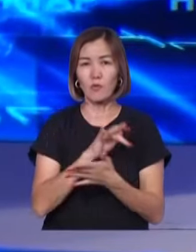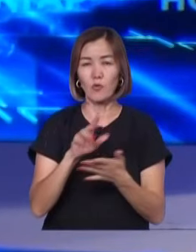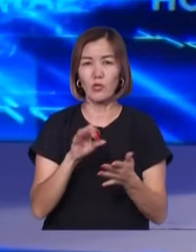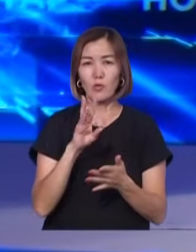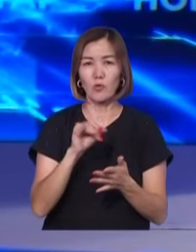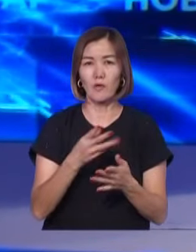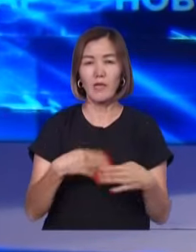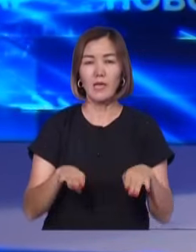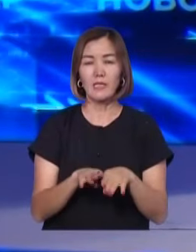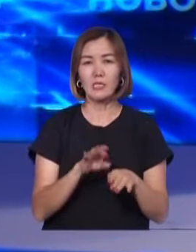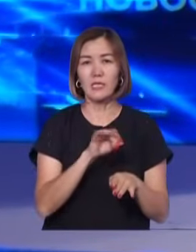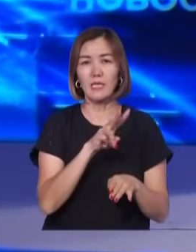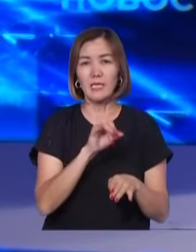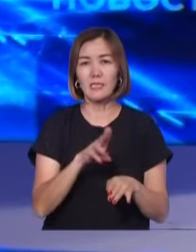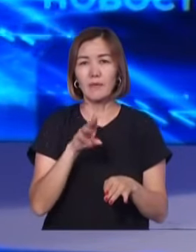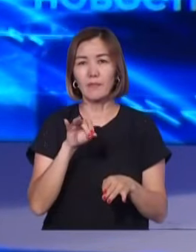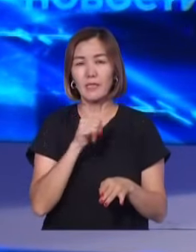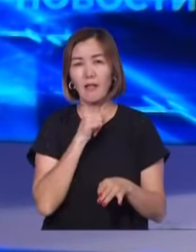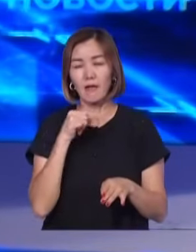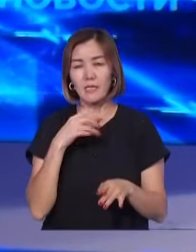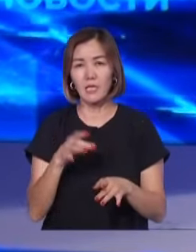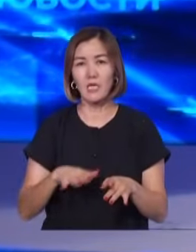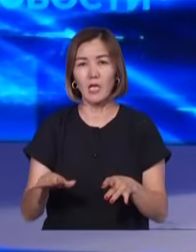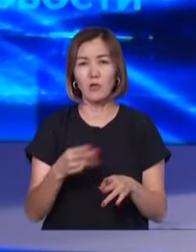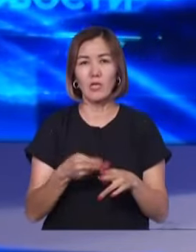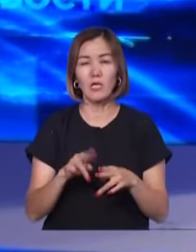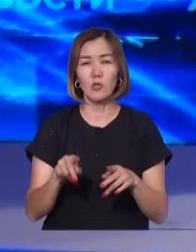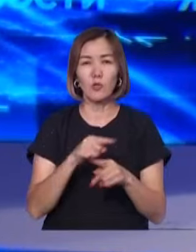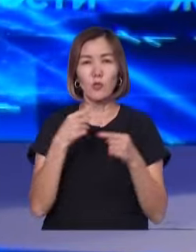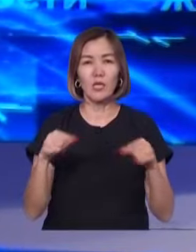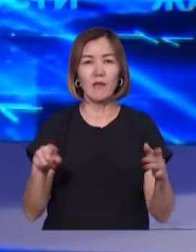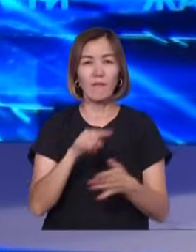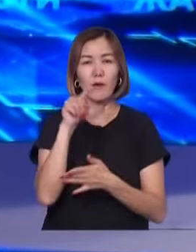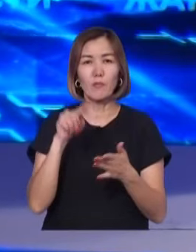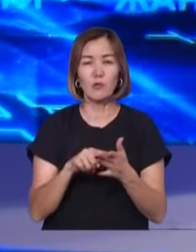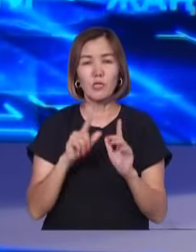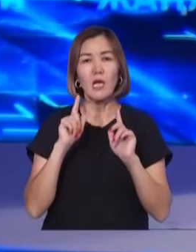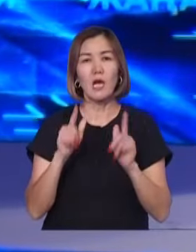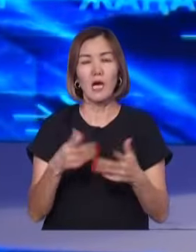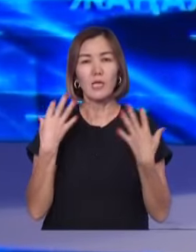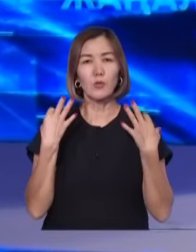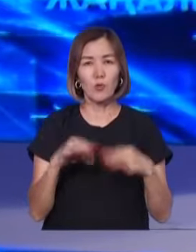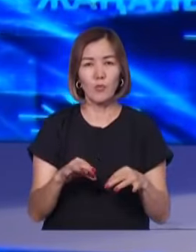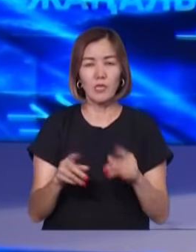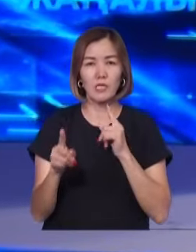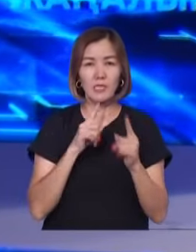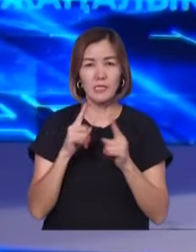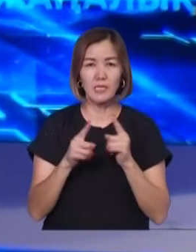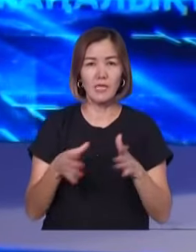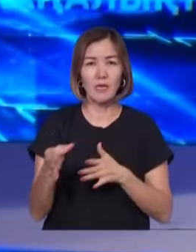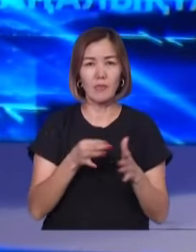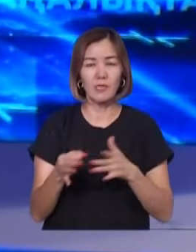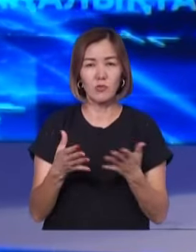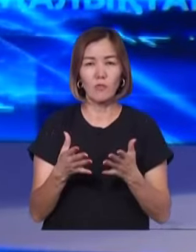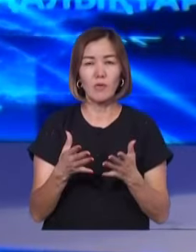Кунаев а также в илийском и талгарском районах эти и другие вопросы были одобрены на очередном заседании областного маслихата